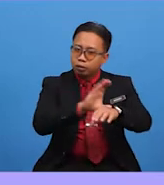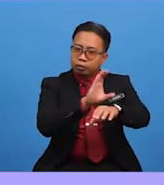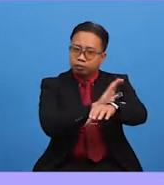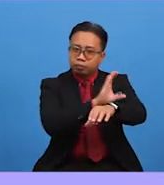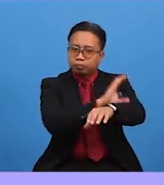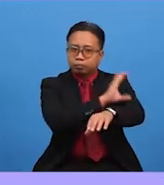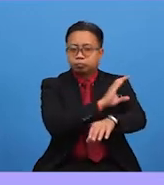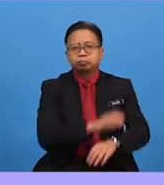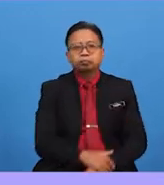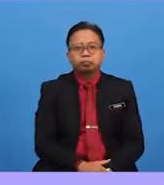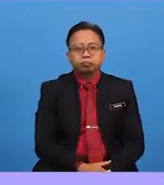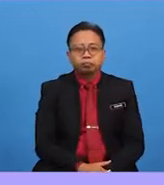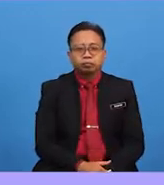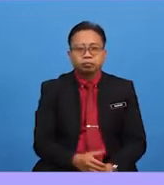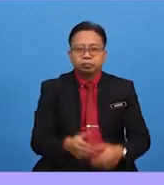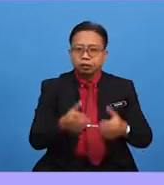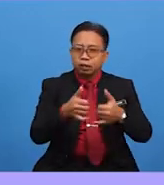Komputer.